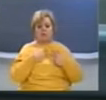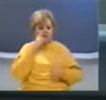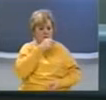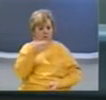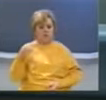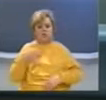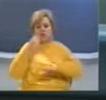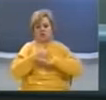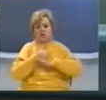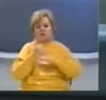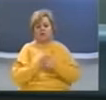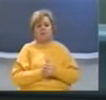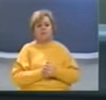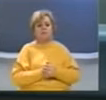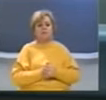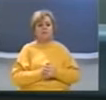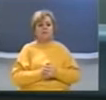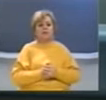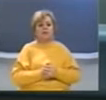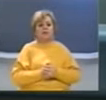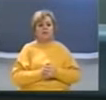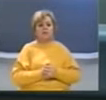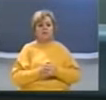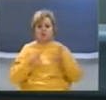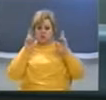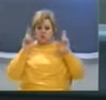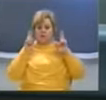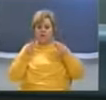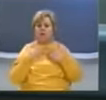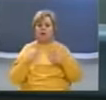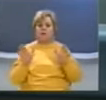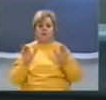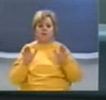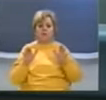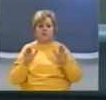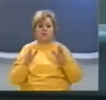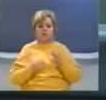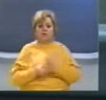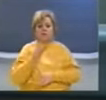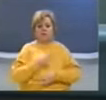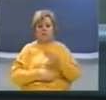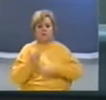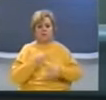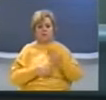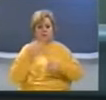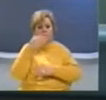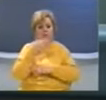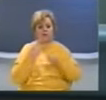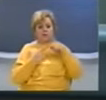lokale dhe qendrore e me theks të veçantë që ne kemi shpresuar shumë që do t'i hapë rrugë zhvillimit ekonomik të gigantit